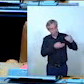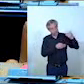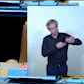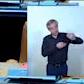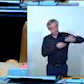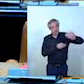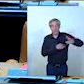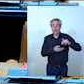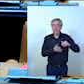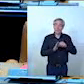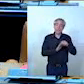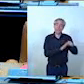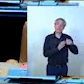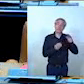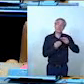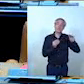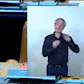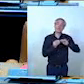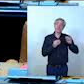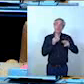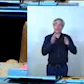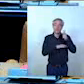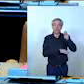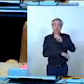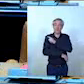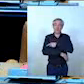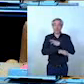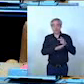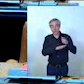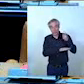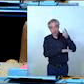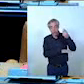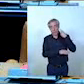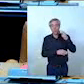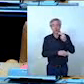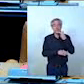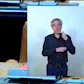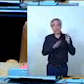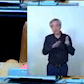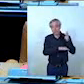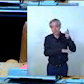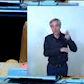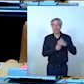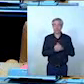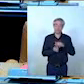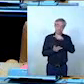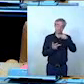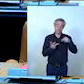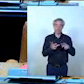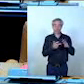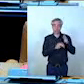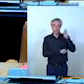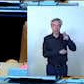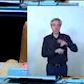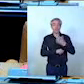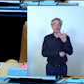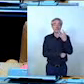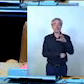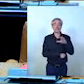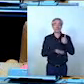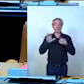sont mis en priorité des matériaux durables, des énergies durables pour des usages durables. Entretenir nos 560